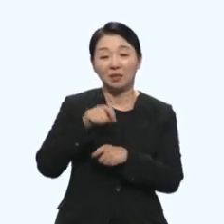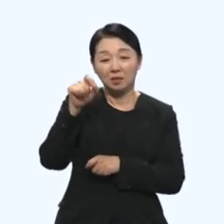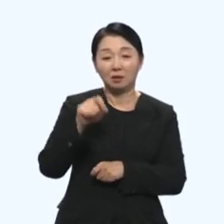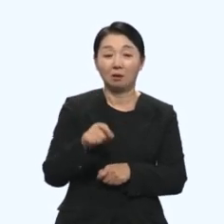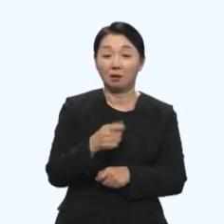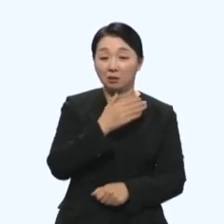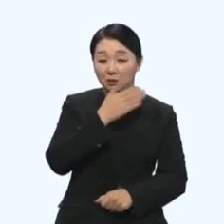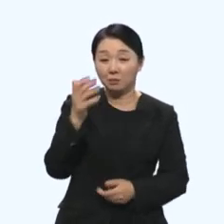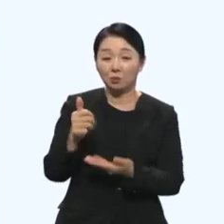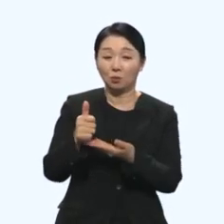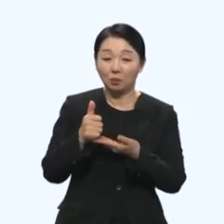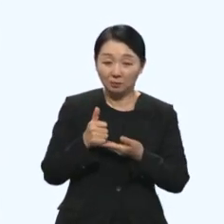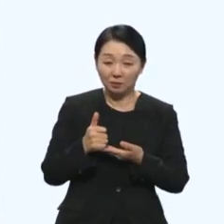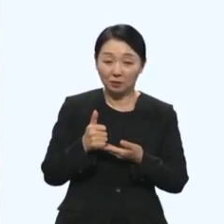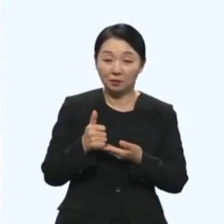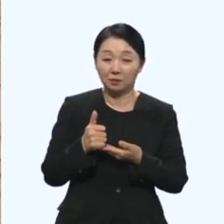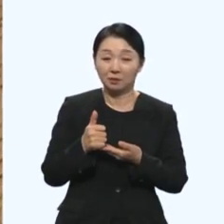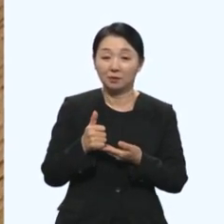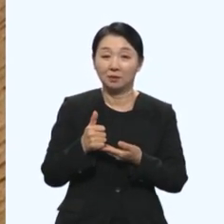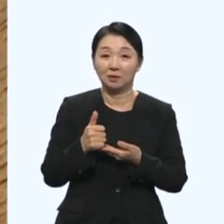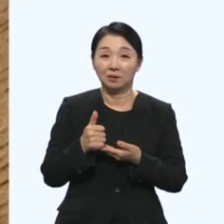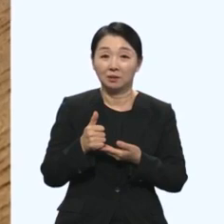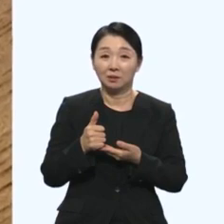깁니다 젊으신 고객님들을